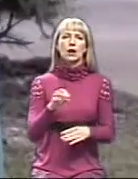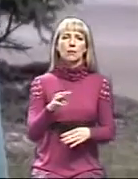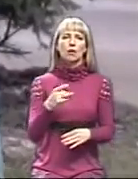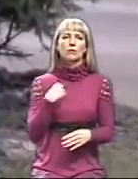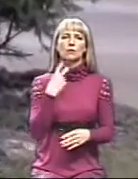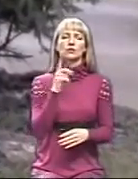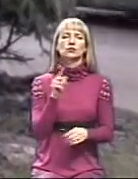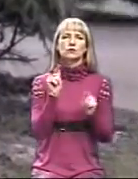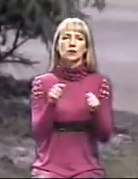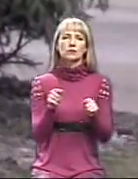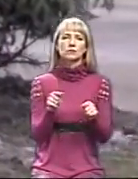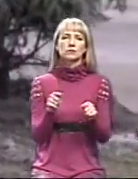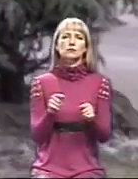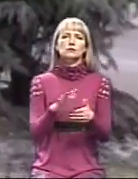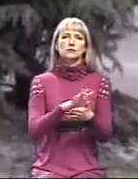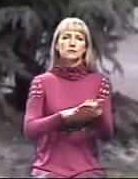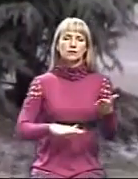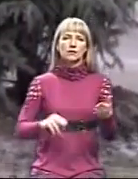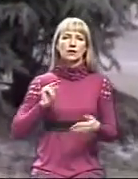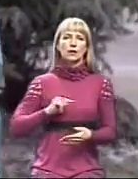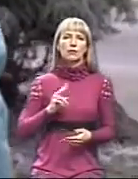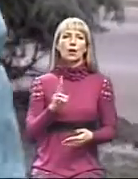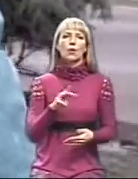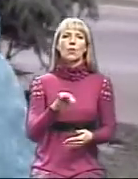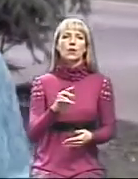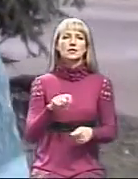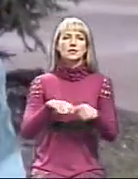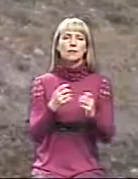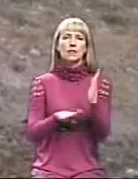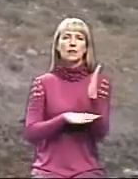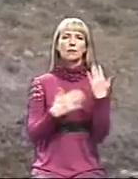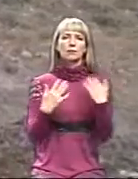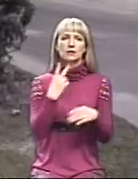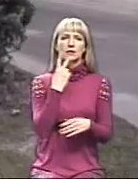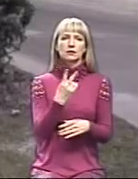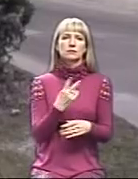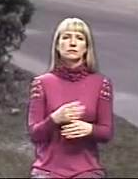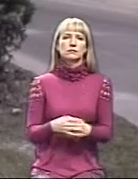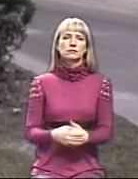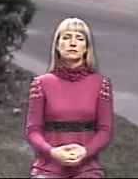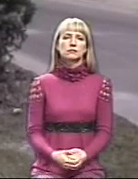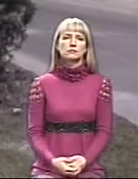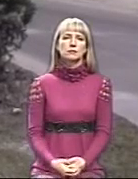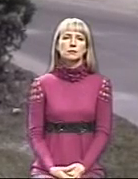побачили, що там продовжують працювати комунальники, але зламані дерева були вже замінені.